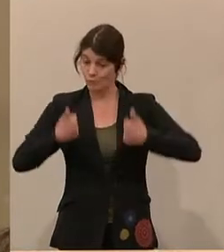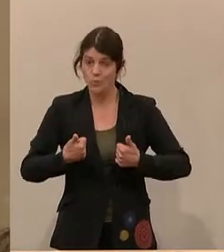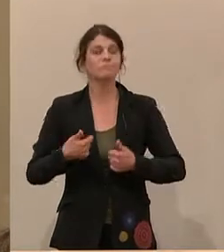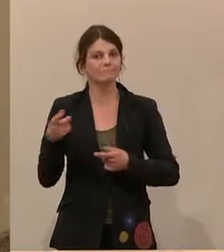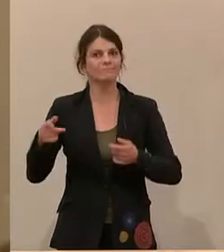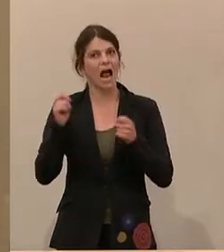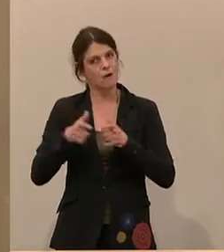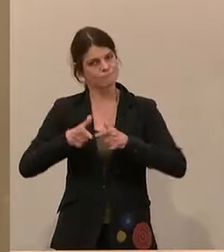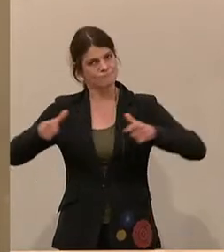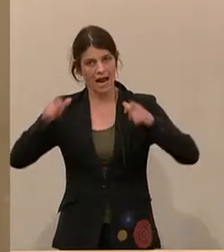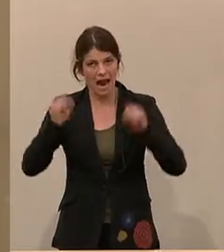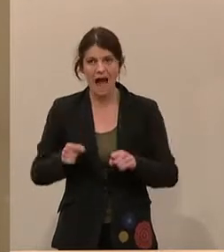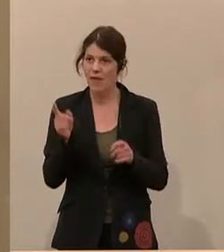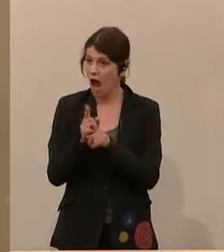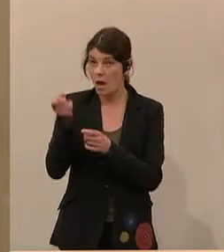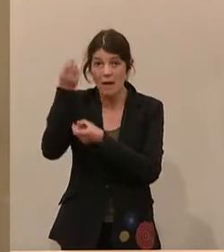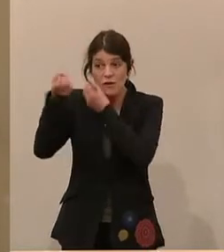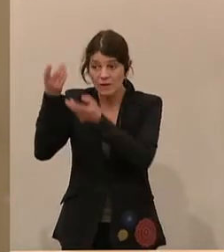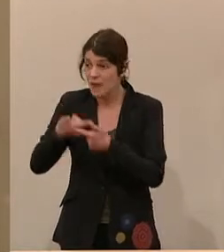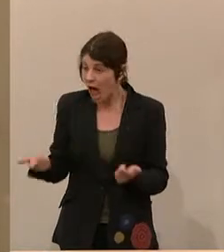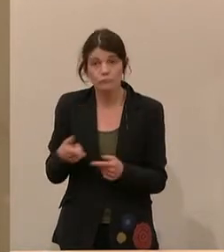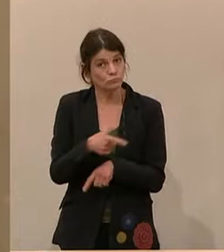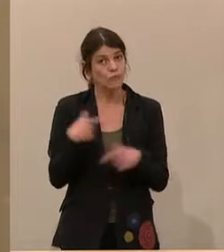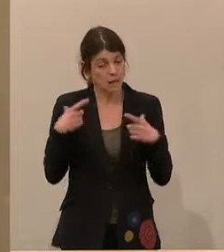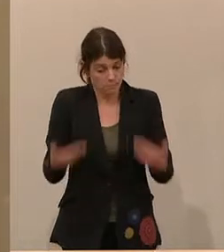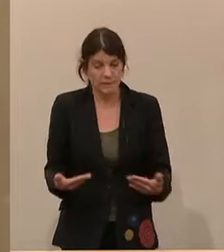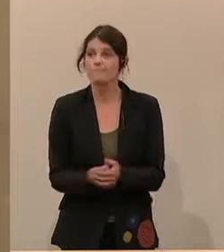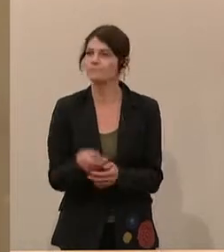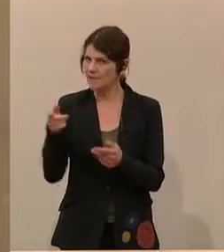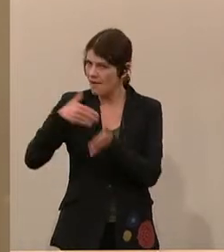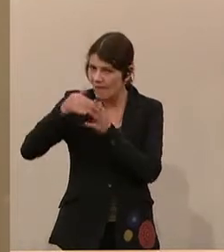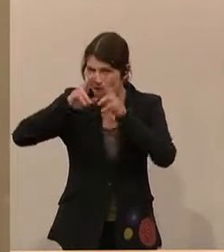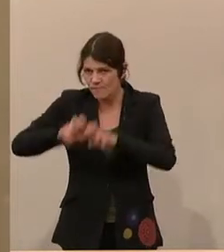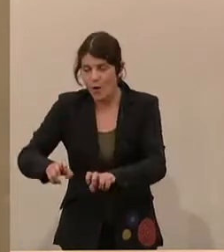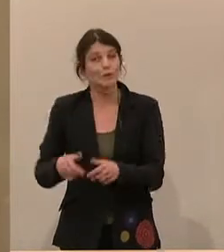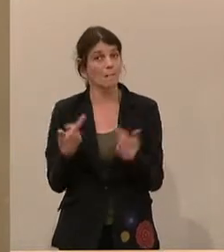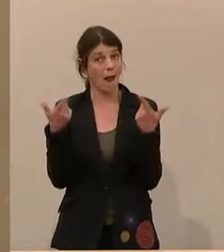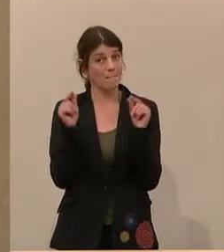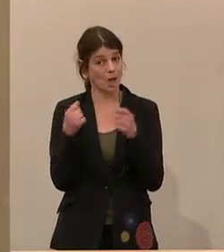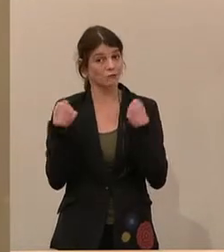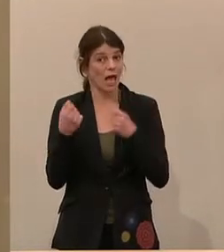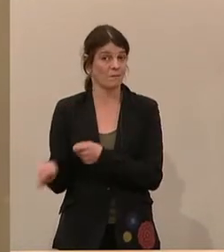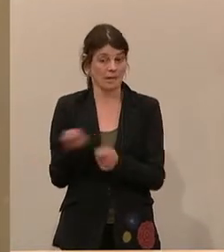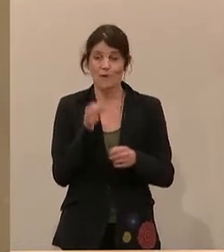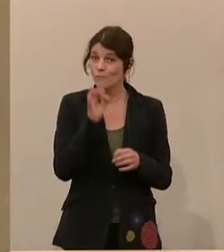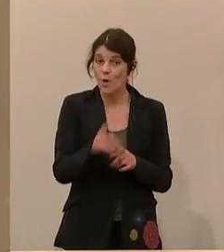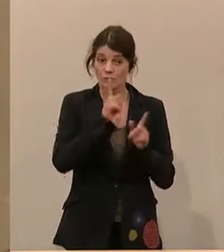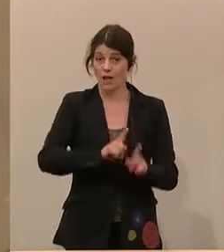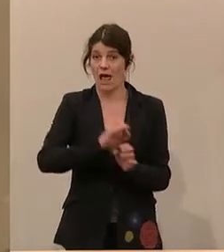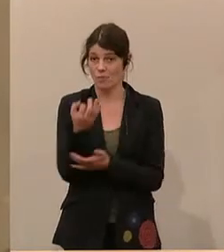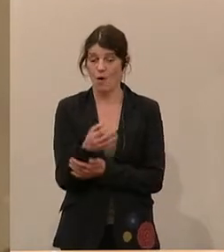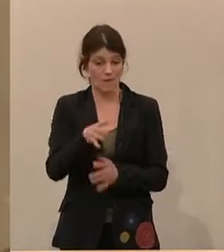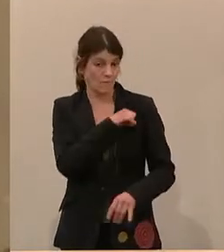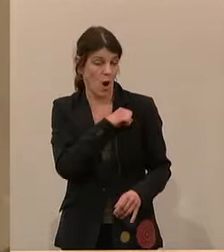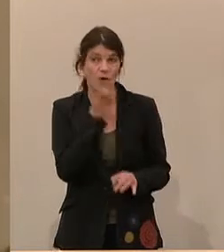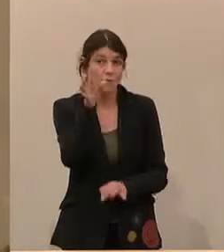können, die auch in einem innovativen Land sich befinden, die forschen, das stärkt den Standort enorm und bringt viele